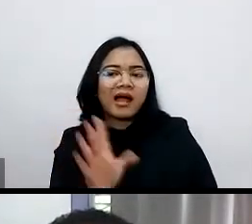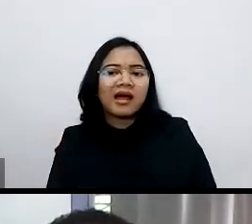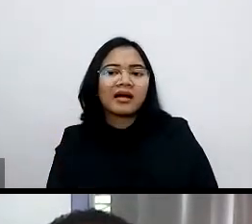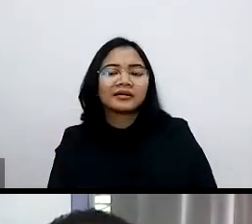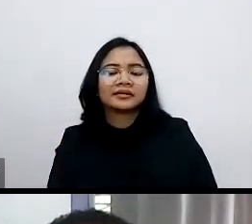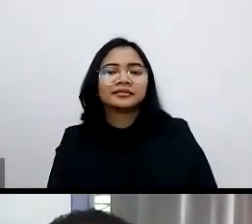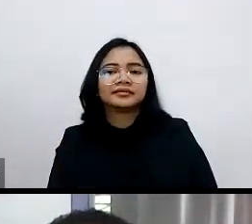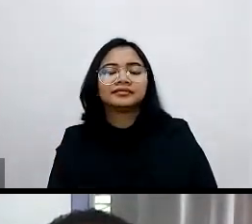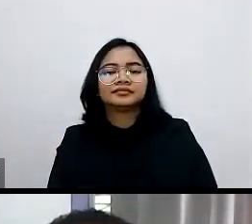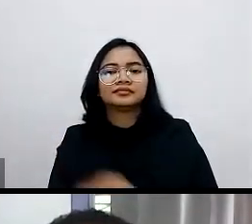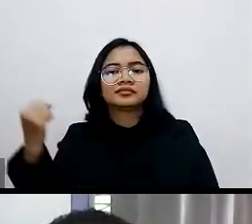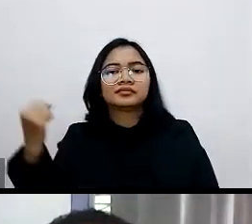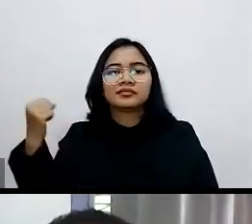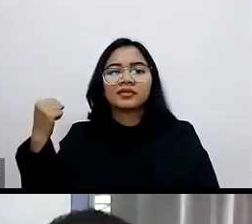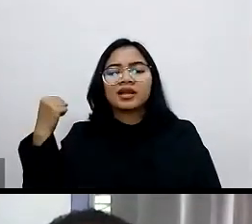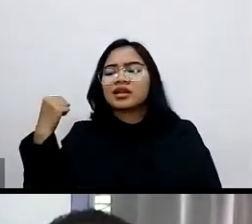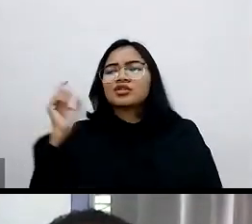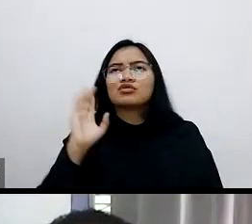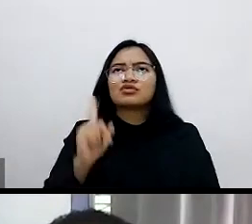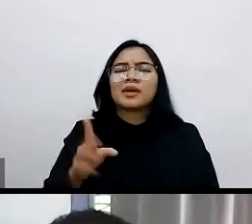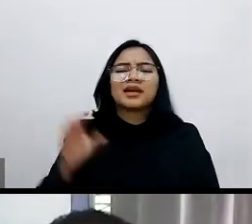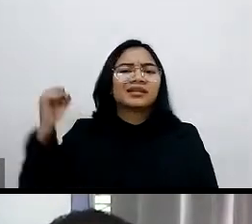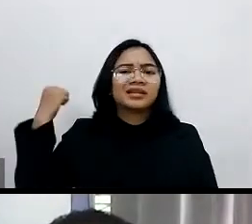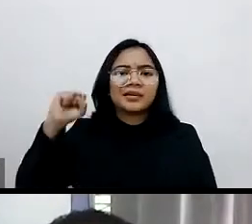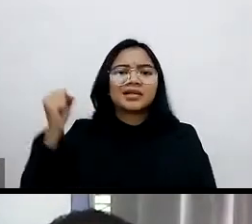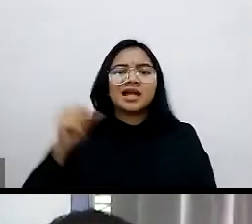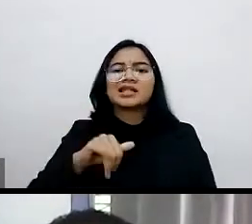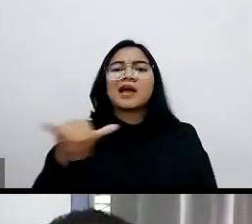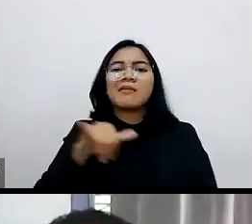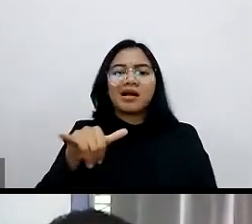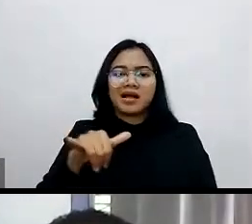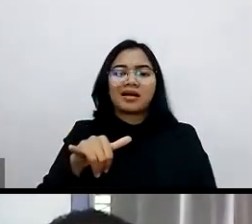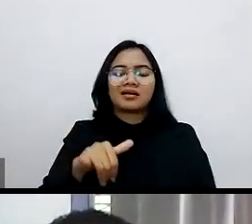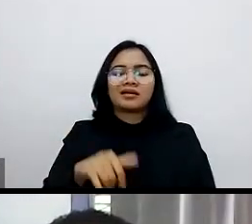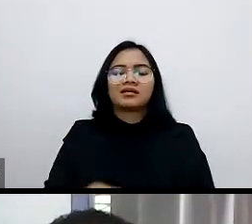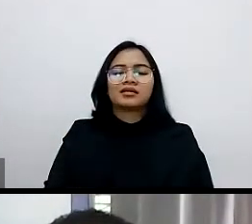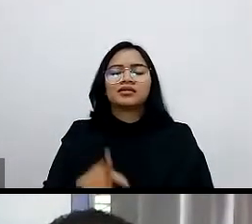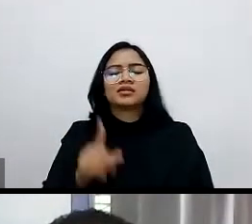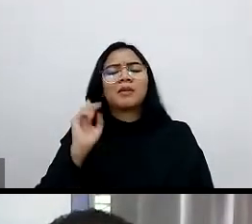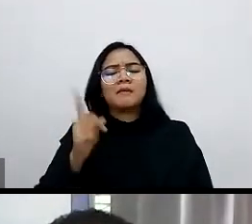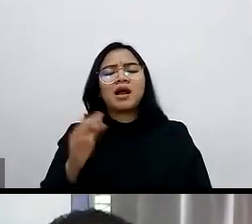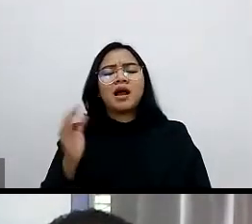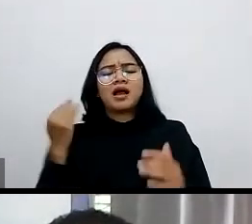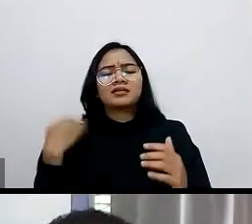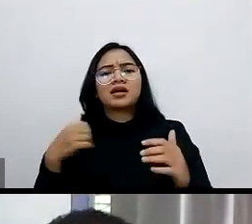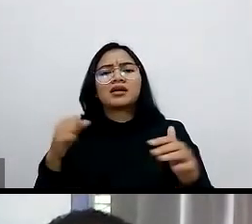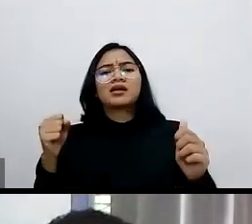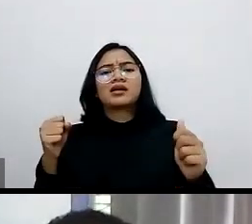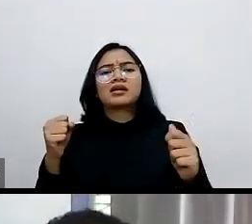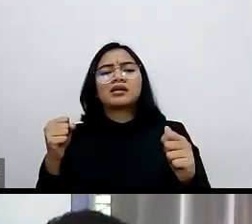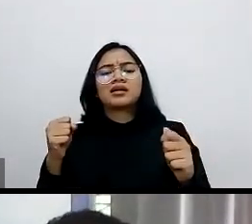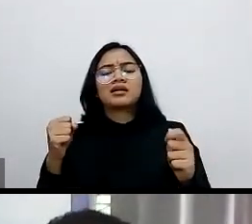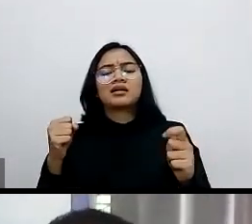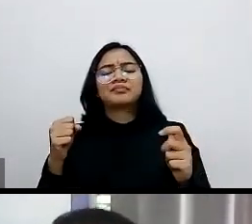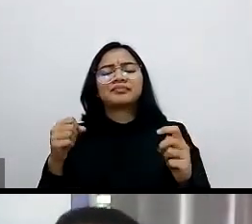tidak bisa disamakan. Ini kan ini ada kekhasan kasus kekerasan seksual di dalamnya. Seperti itu